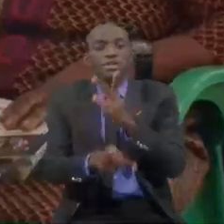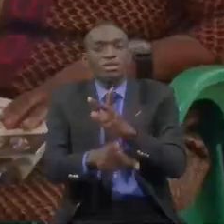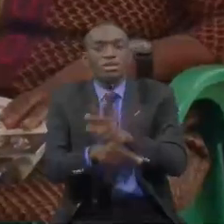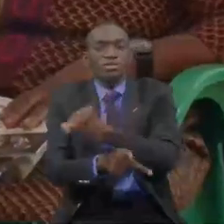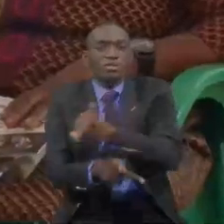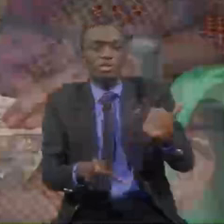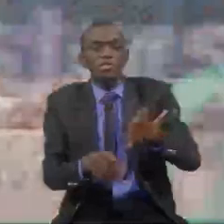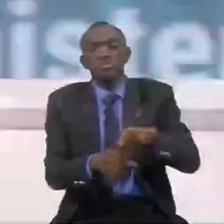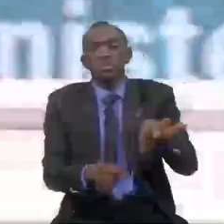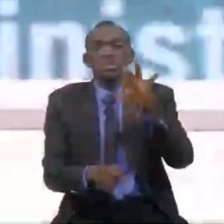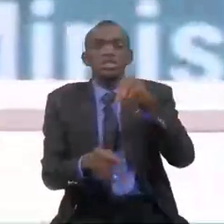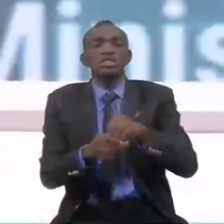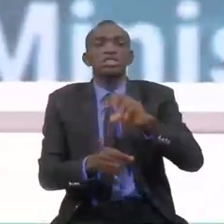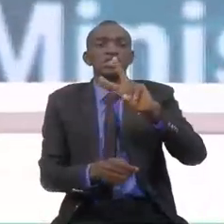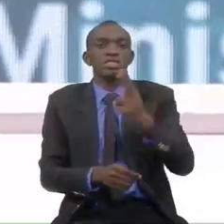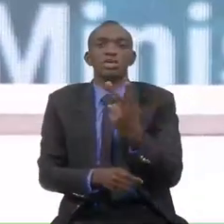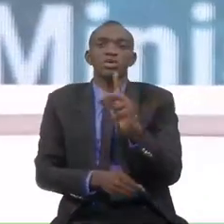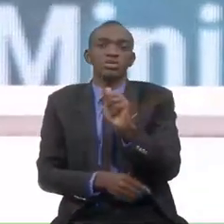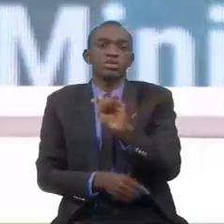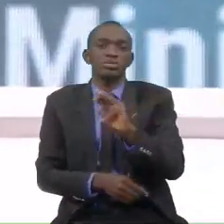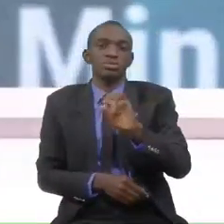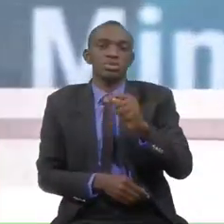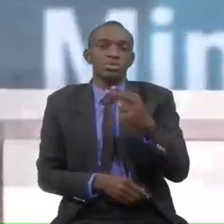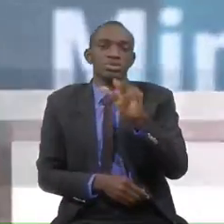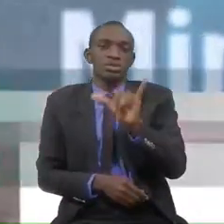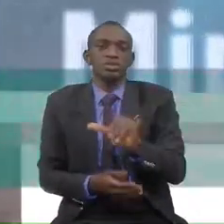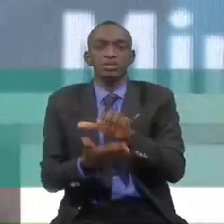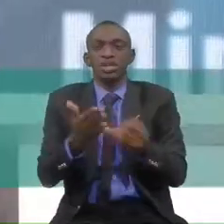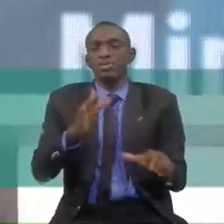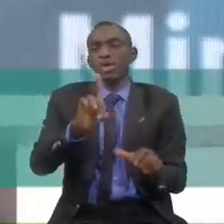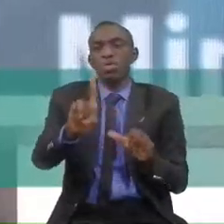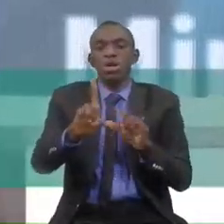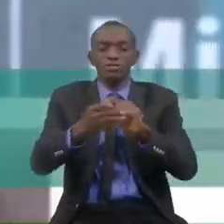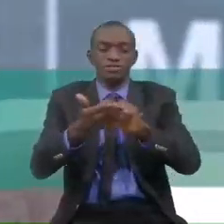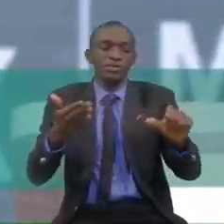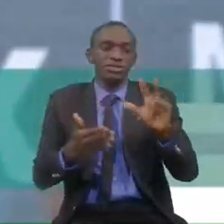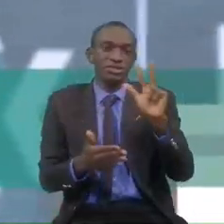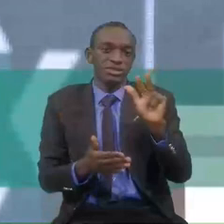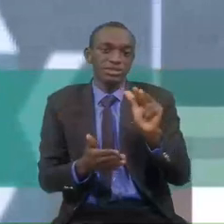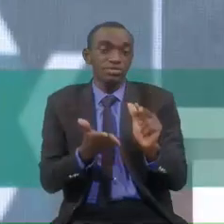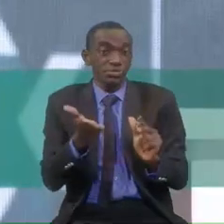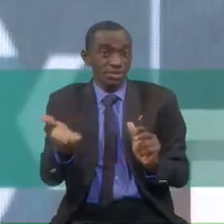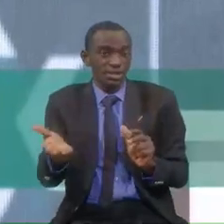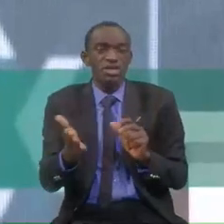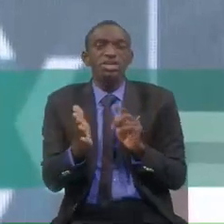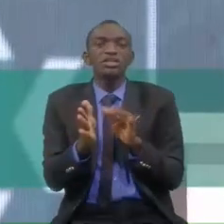2 Timothée, chapitre 1, verset 13, qui dit,